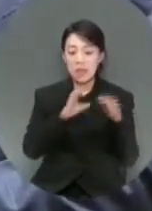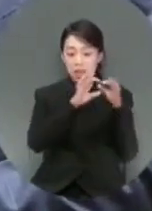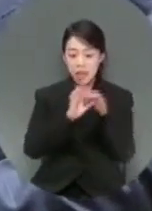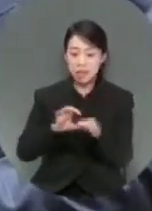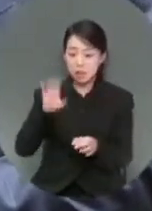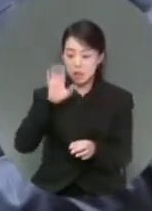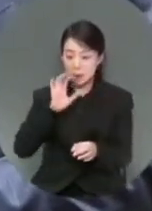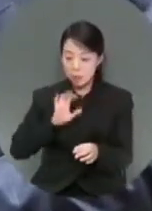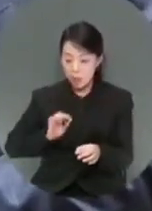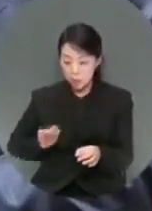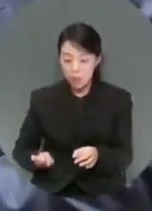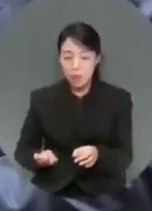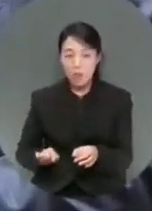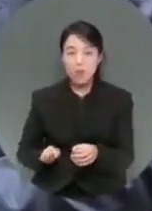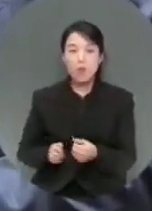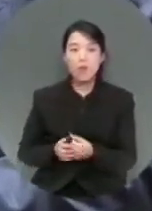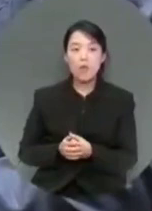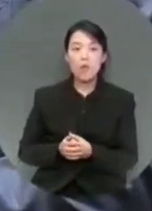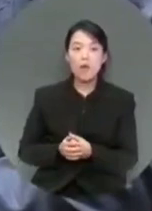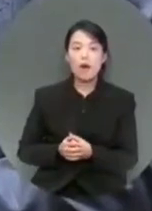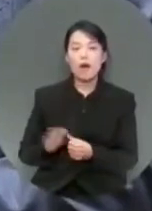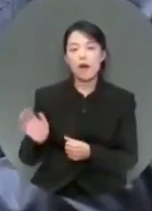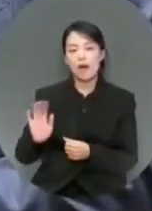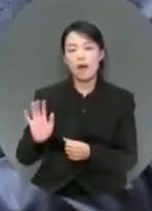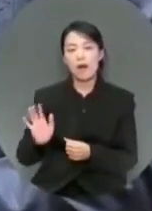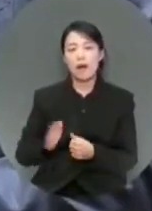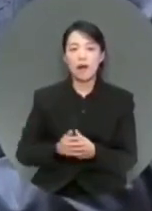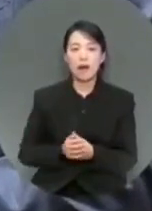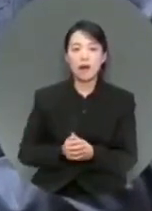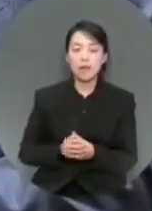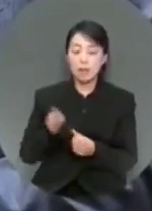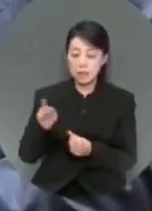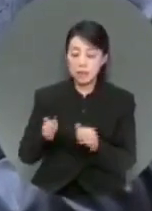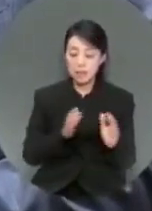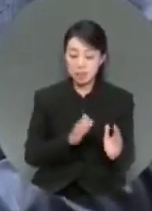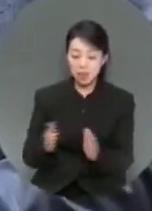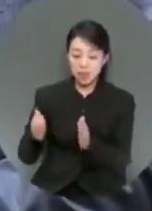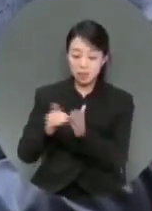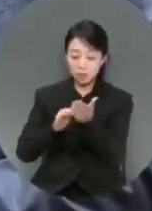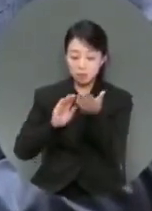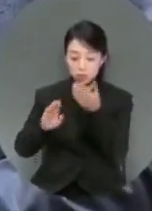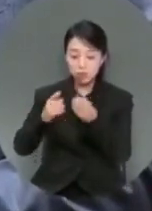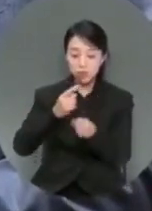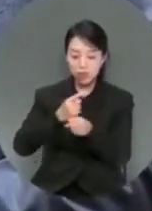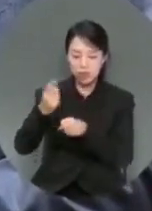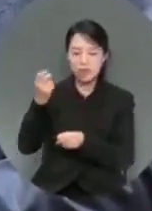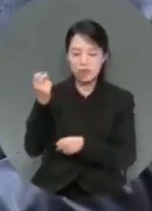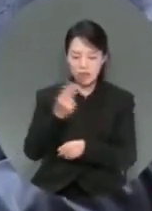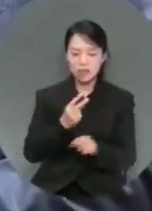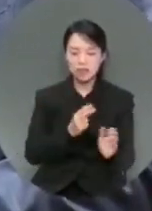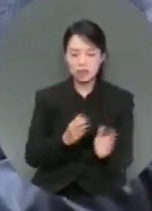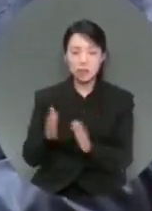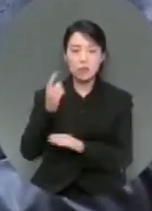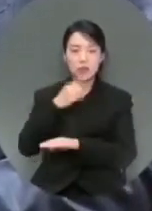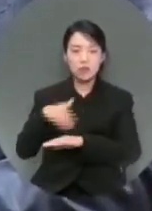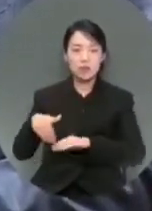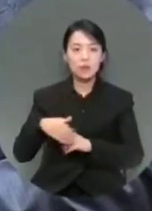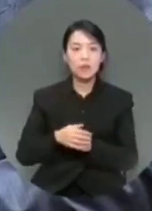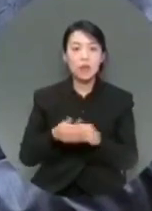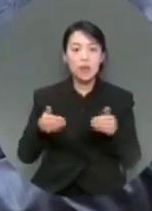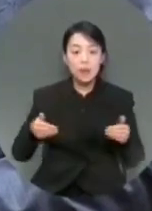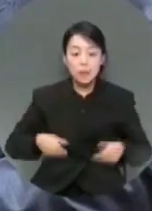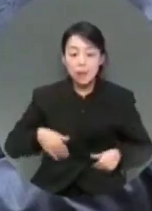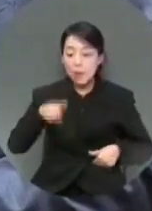감액으로 보세요. 간다. 이렇게 생각하실 필요는 전혀 없다. 아니, 그러니까, 정리되고 뭐, 나서 아까 내년에 이제 여러 필요하면은 의원님들께서, 아니, 제 얘기 필요한 들어보세요.